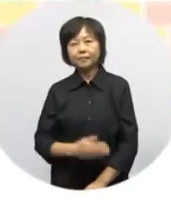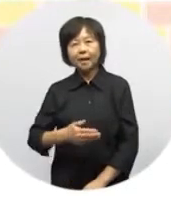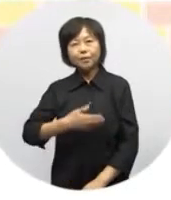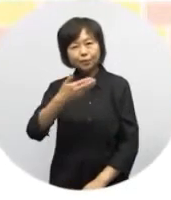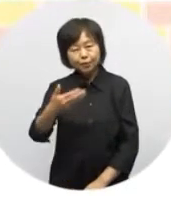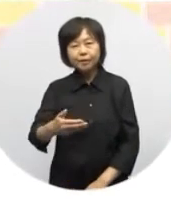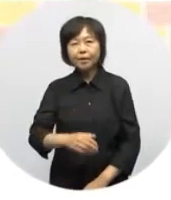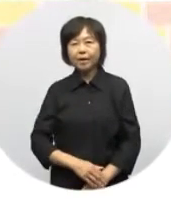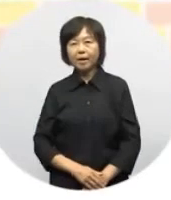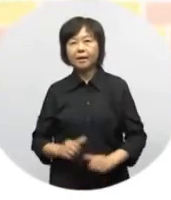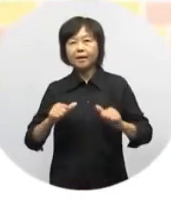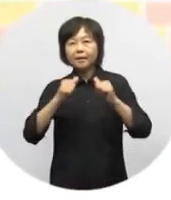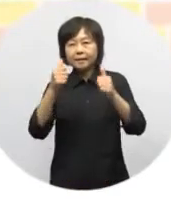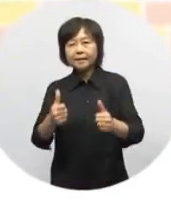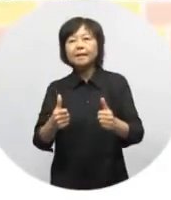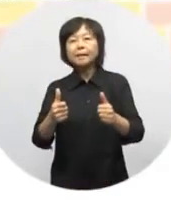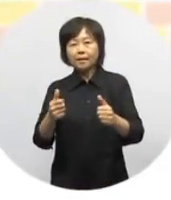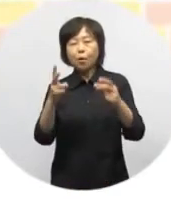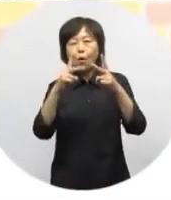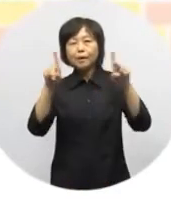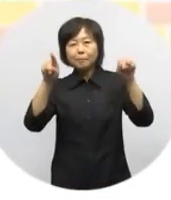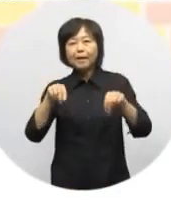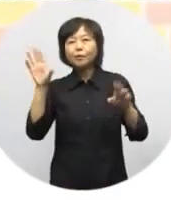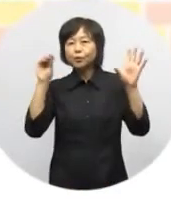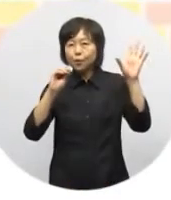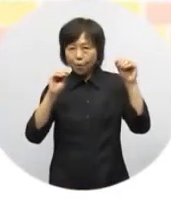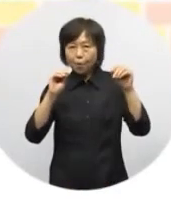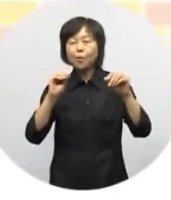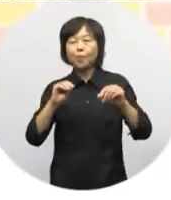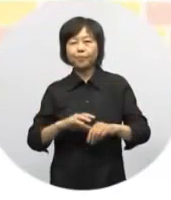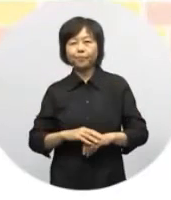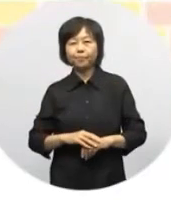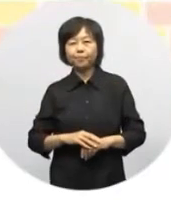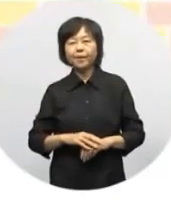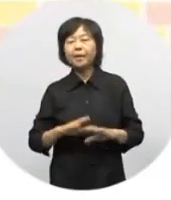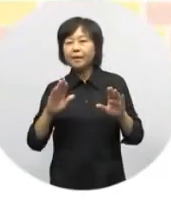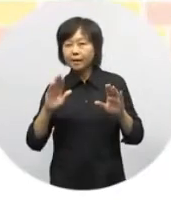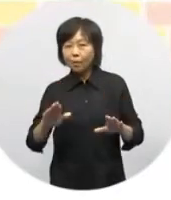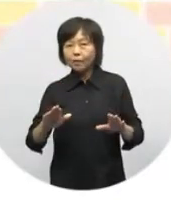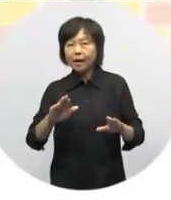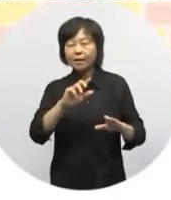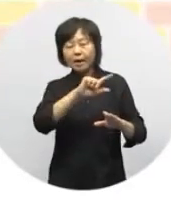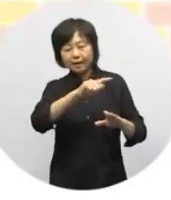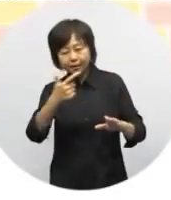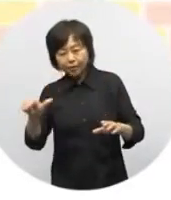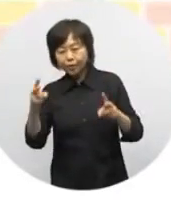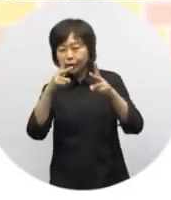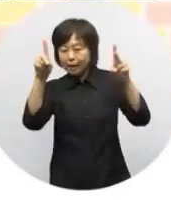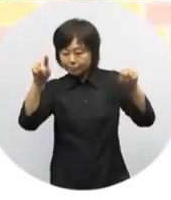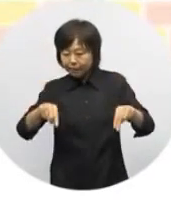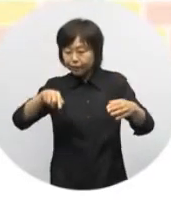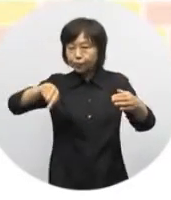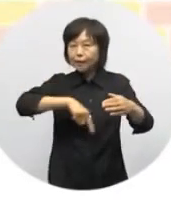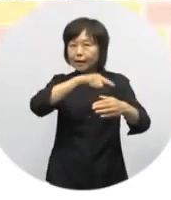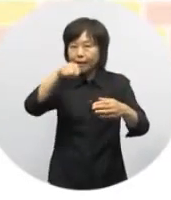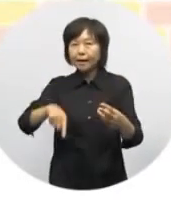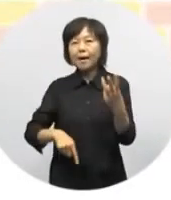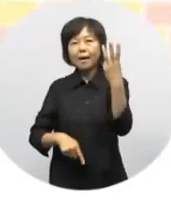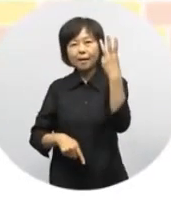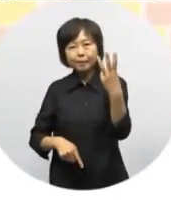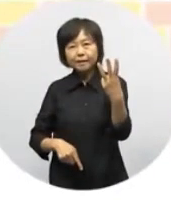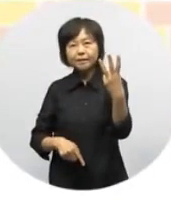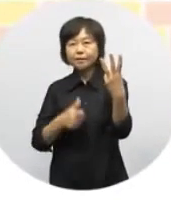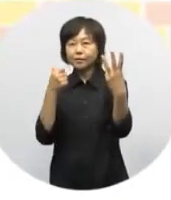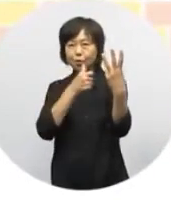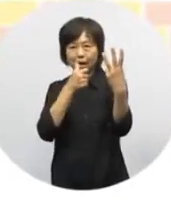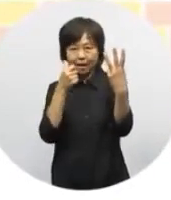続いては茅ヶ崎のイベント情報です。 今回は数あるイベントの中から3つをご